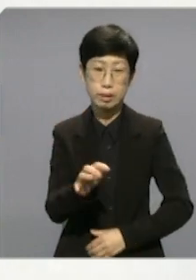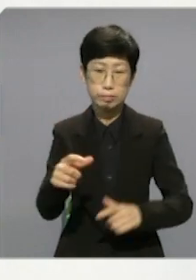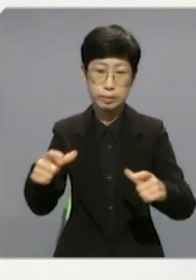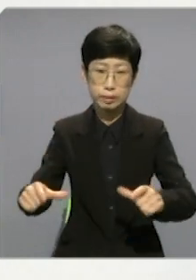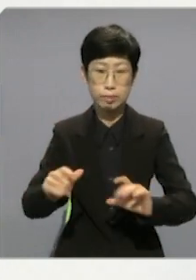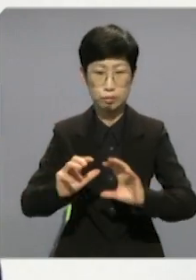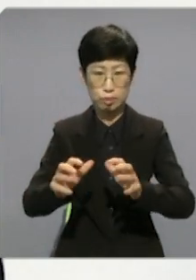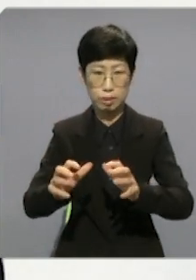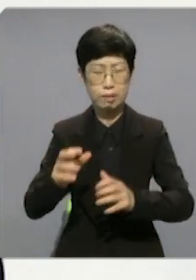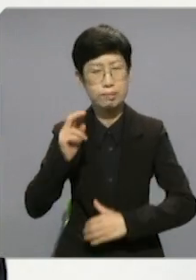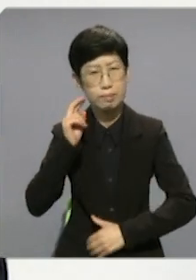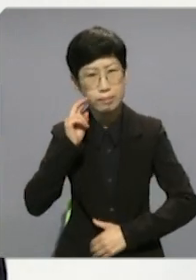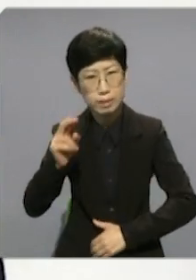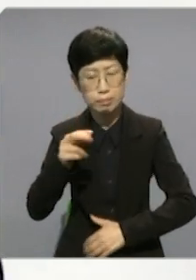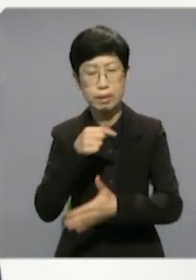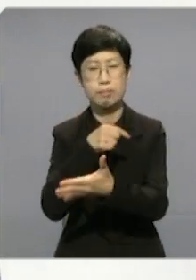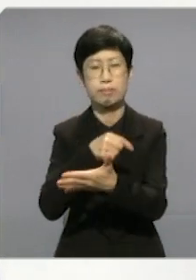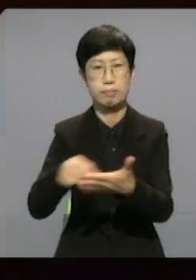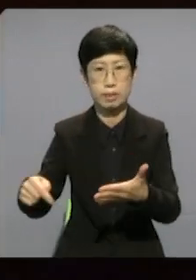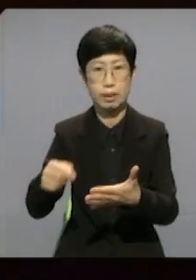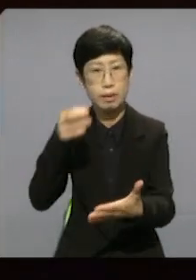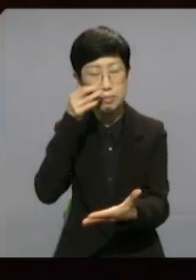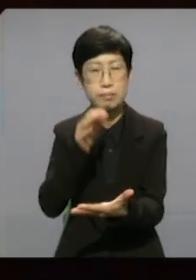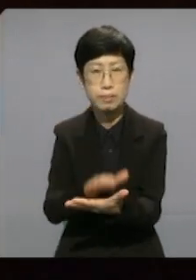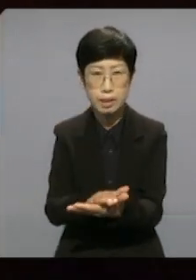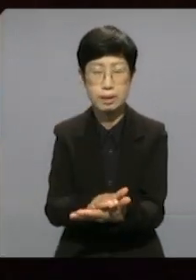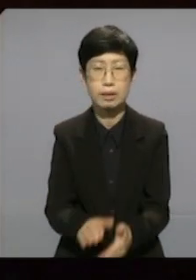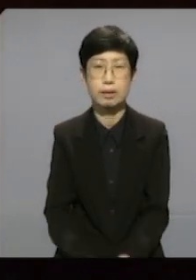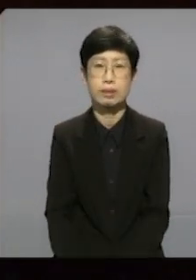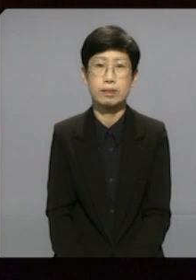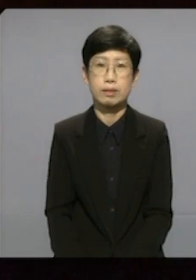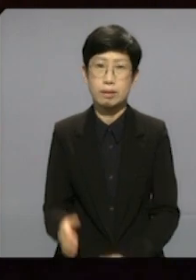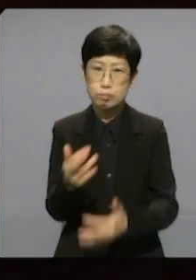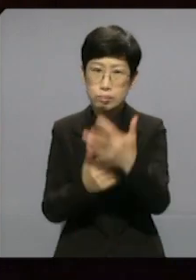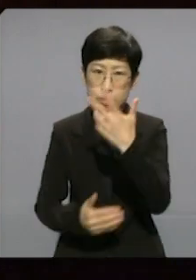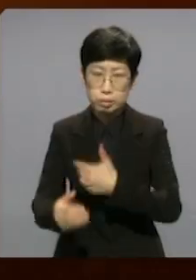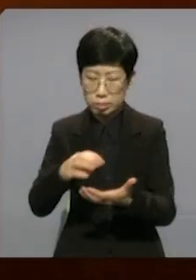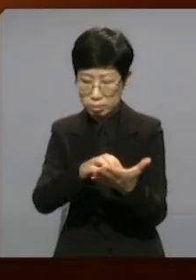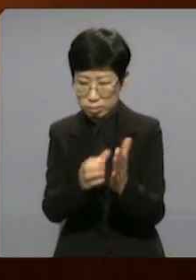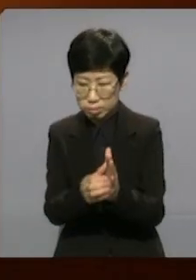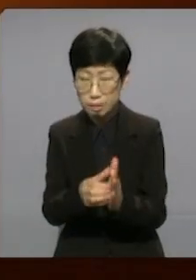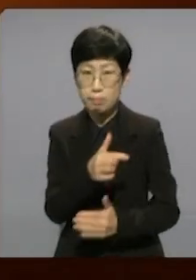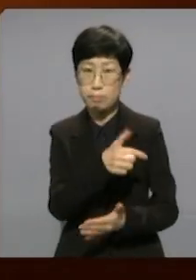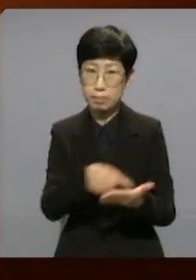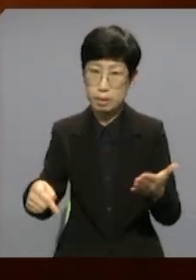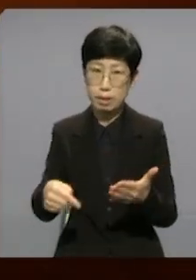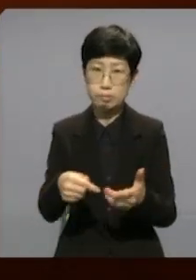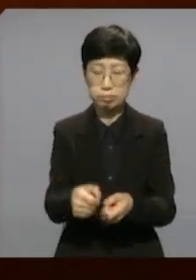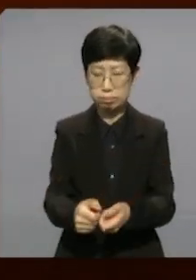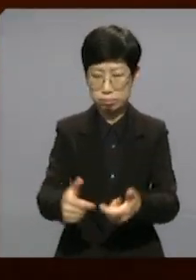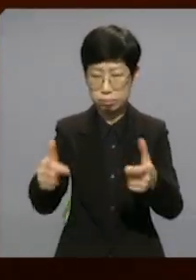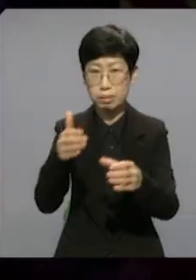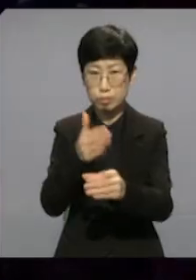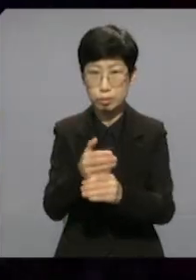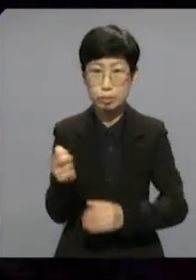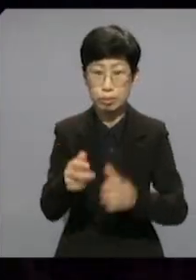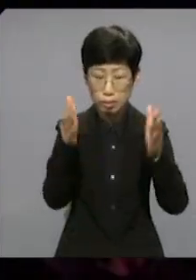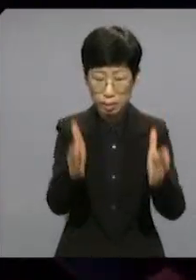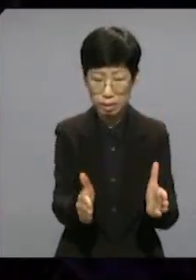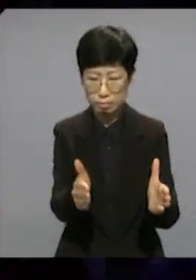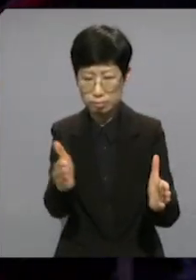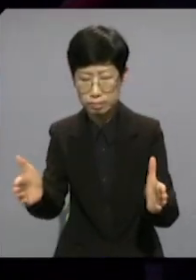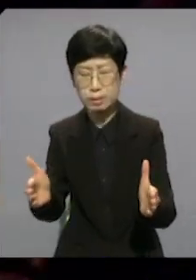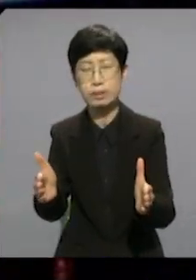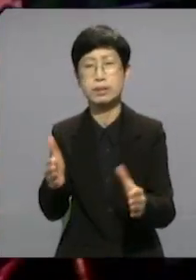countries in the central and even northern Europe. 산불의 규모와 피해는 매년 더 증가하고 산불 기간도 길어지고